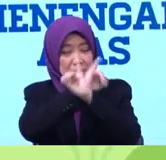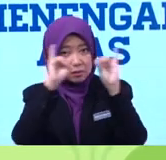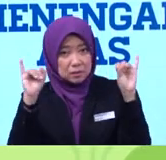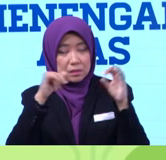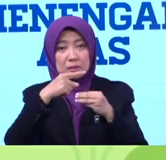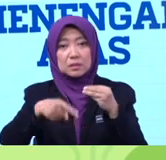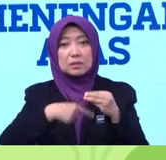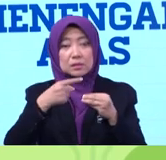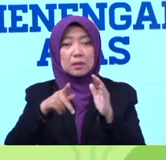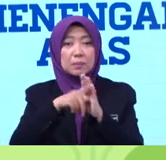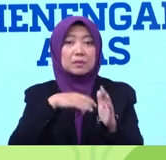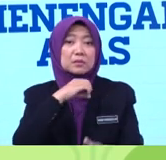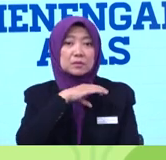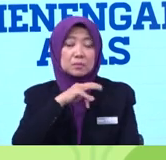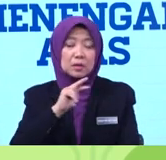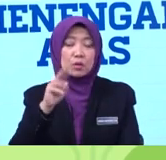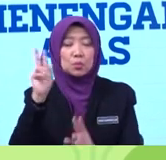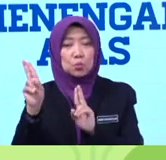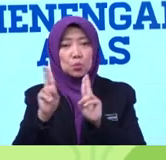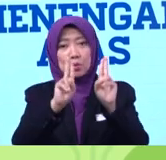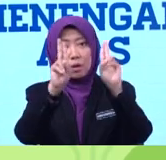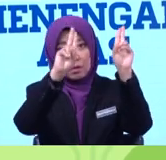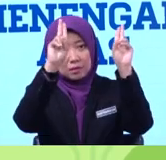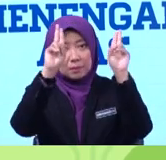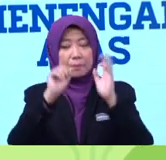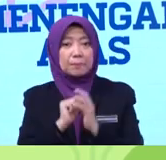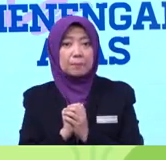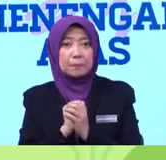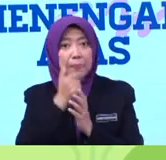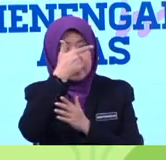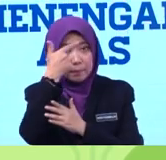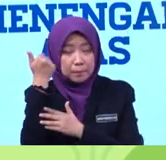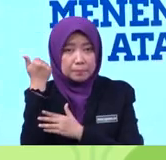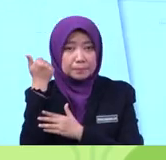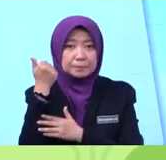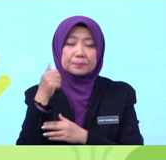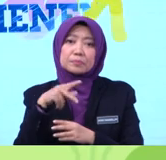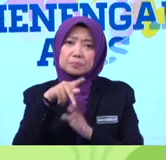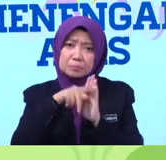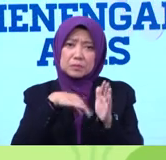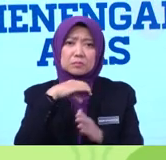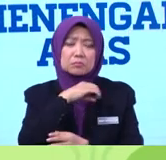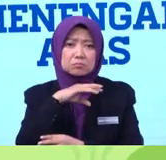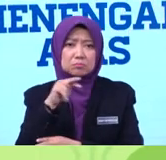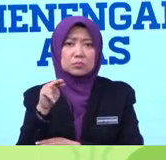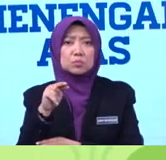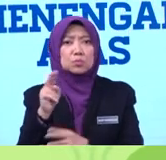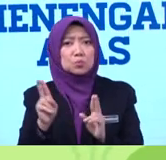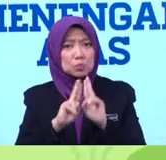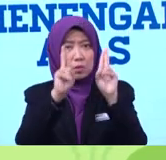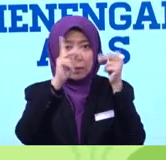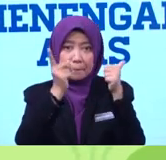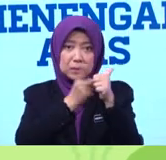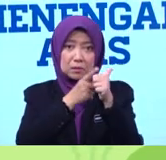dengan pencemaran udara untuk pencemaran udara puncel yang menyebabkan pencemaran udara ini pertama